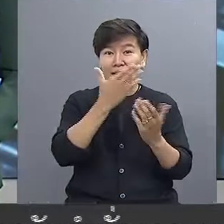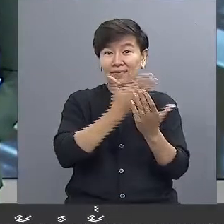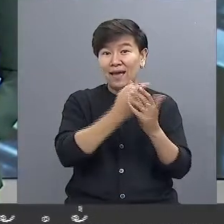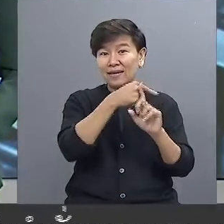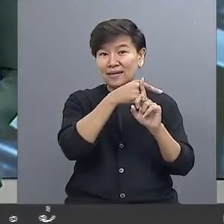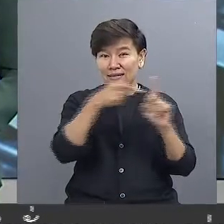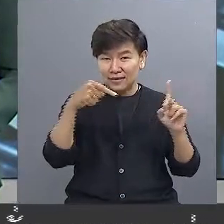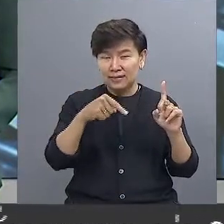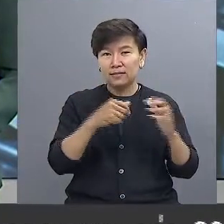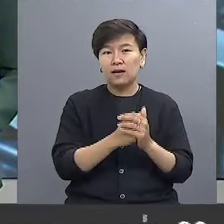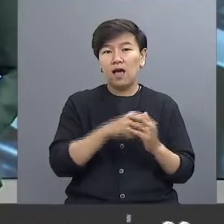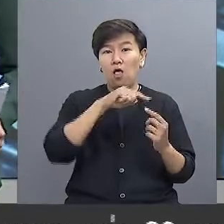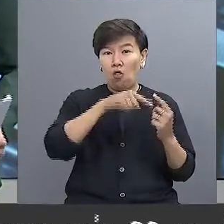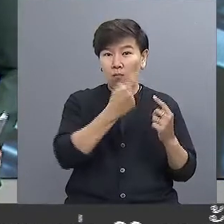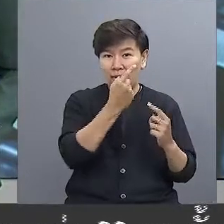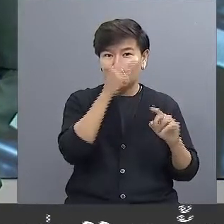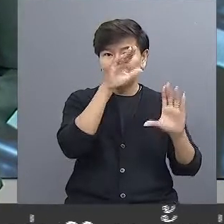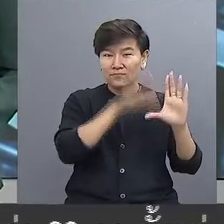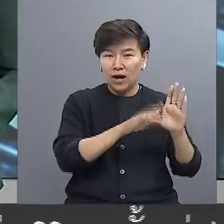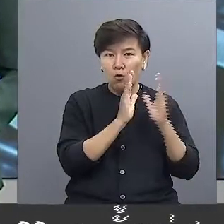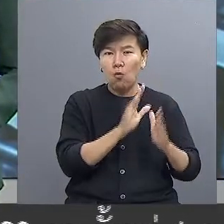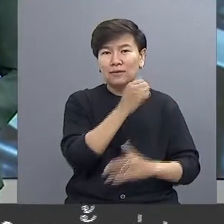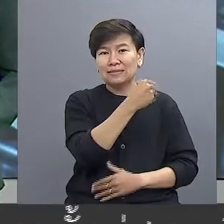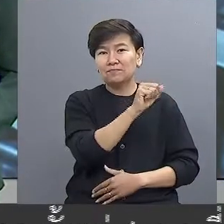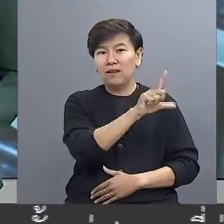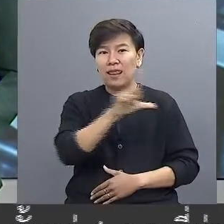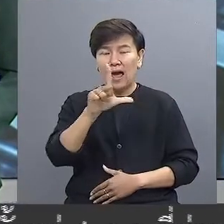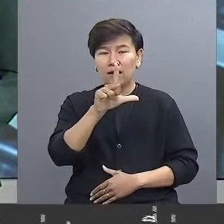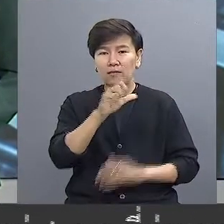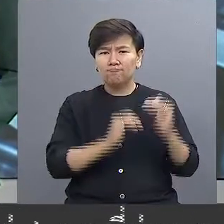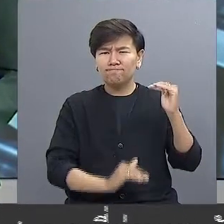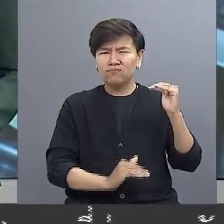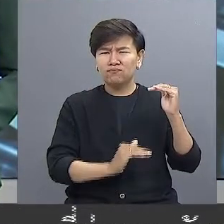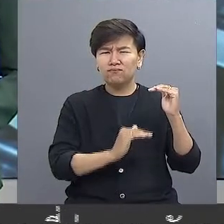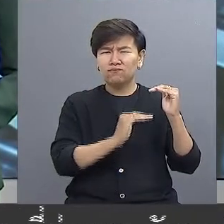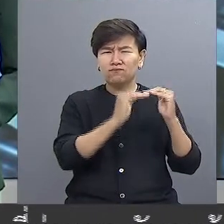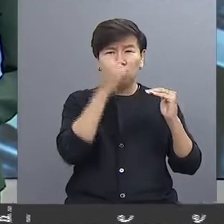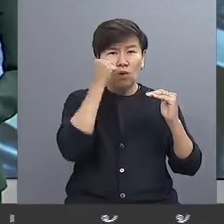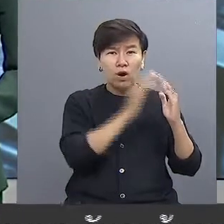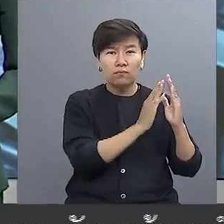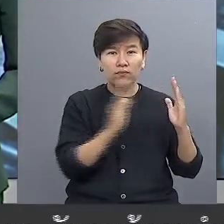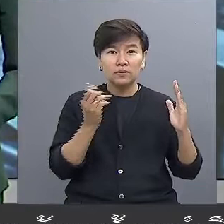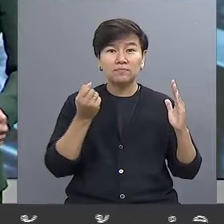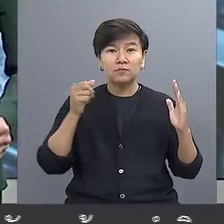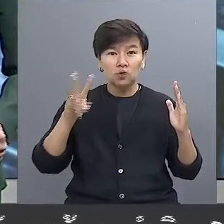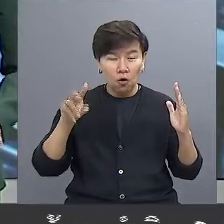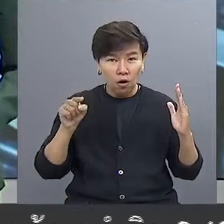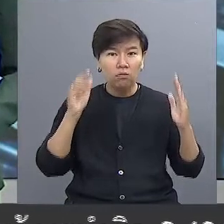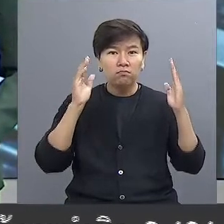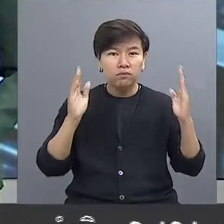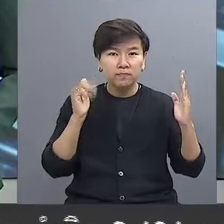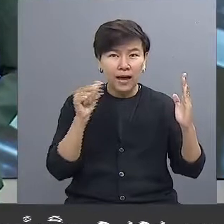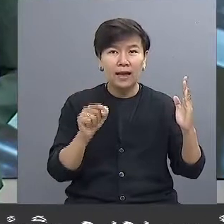แรกลงทะเบียน 10ล้านคนเนี่ยกว่าจะเต็มสิบยี่สิบสองวันนะคะอธิบายได้ว่าระยะแรกร้านค้ายัง